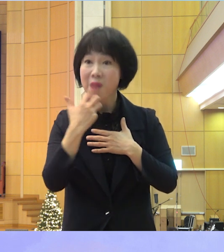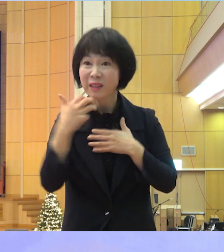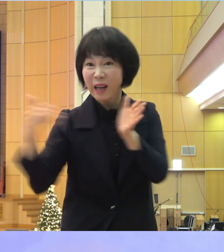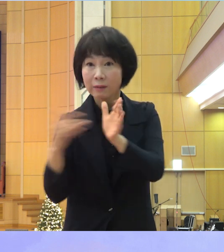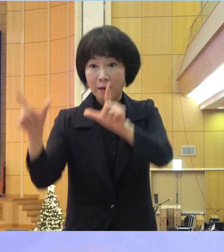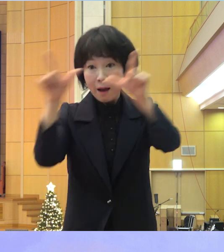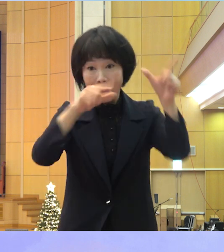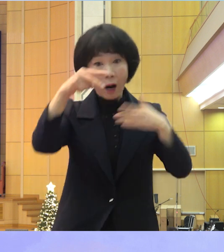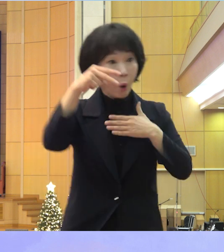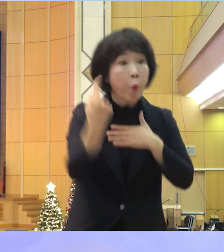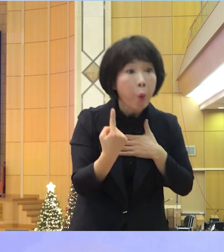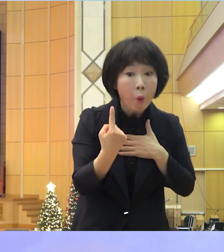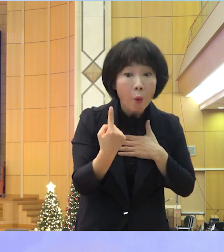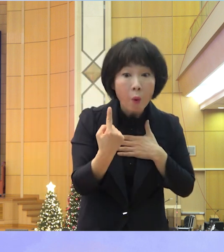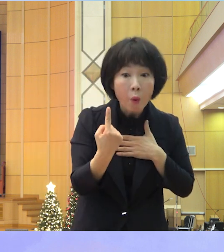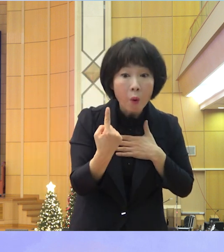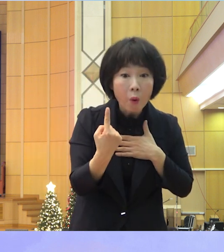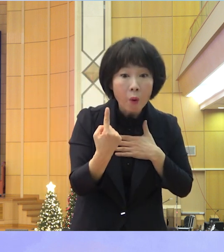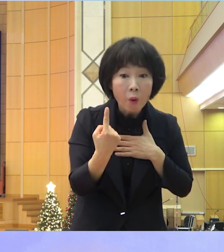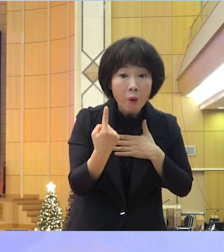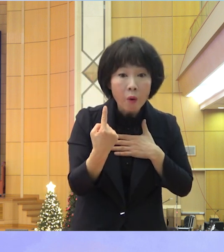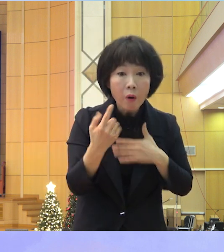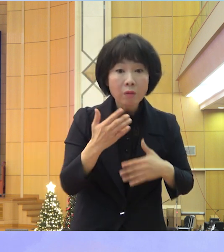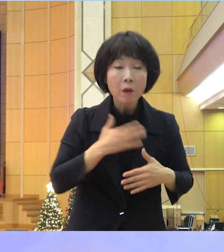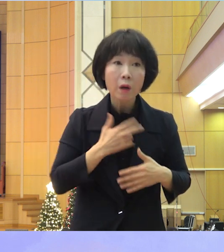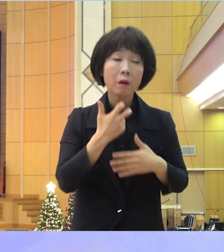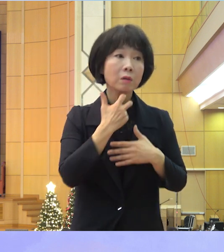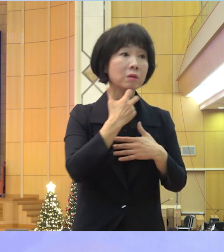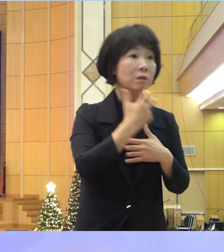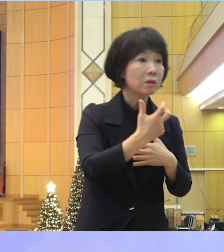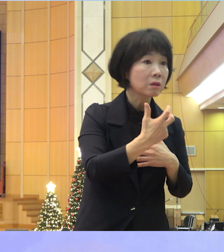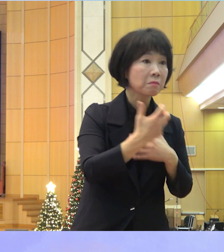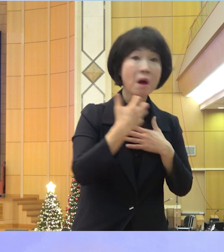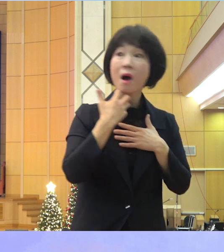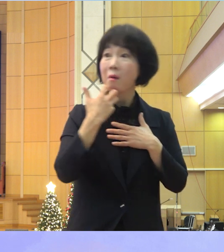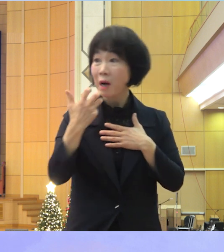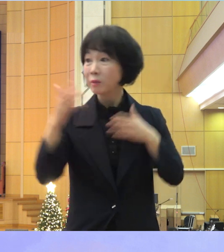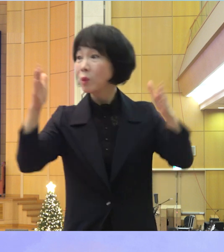손 치더라도 내가 7, 80 동안